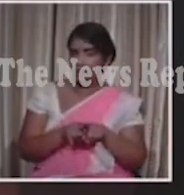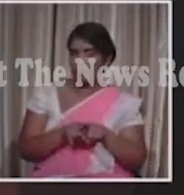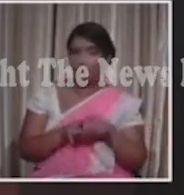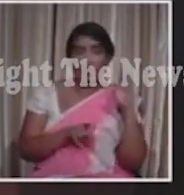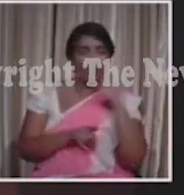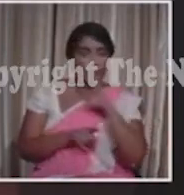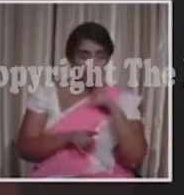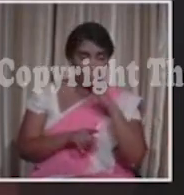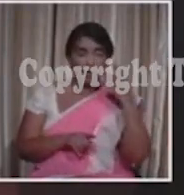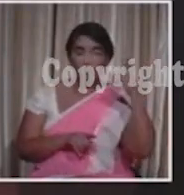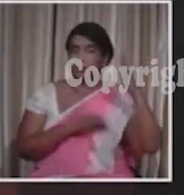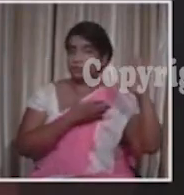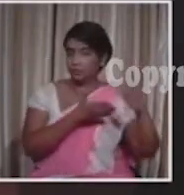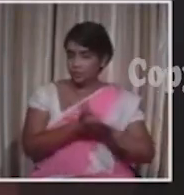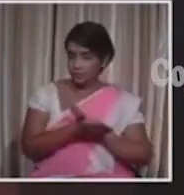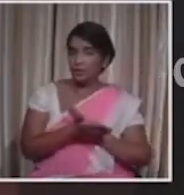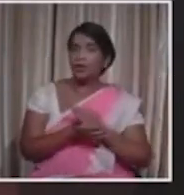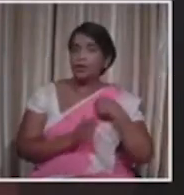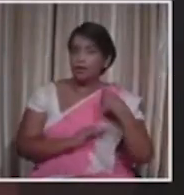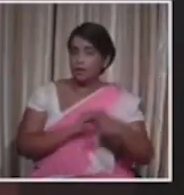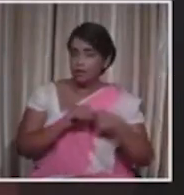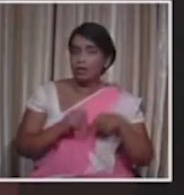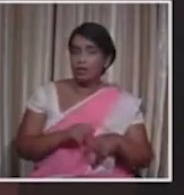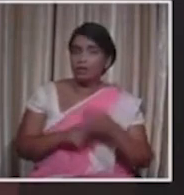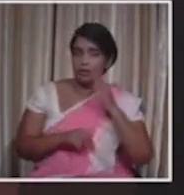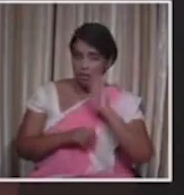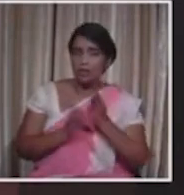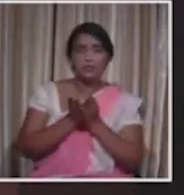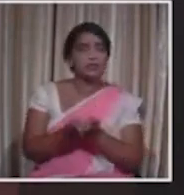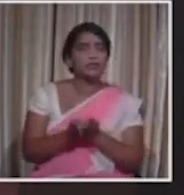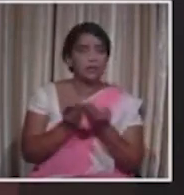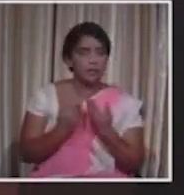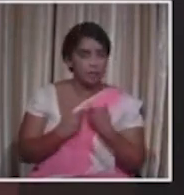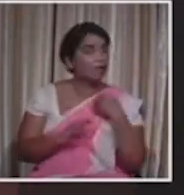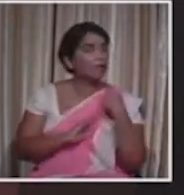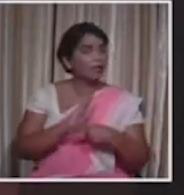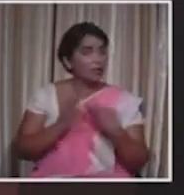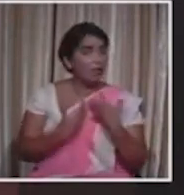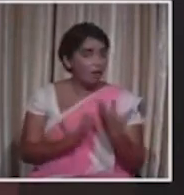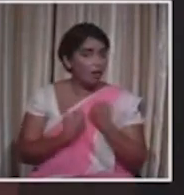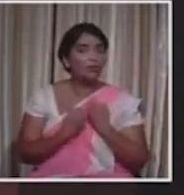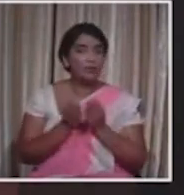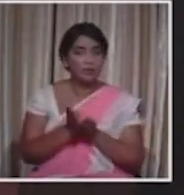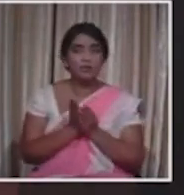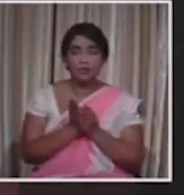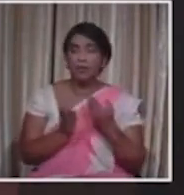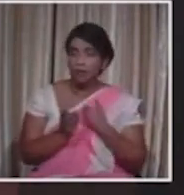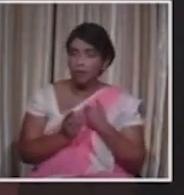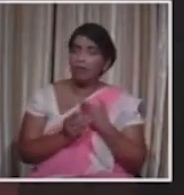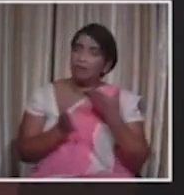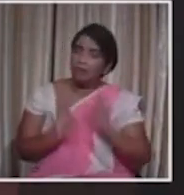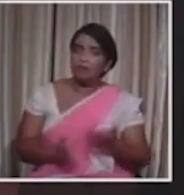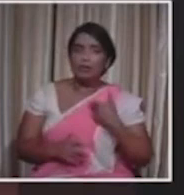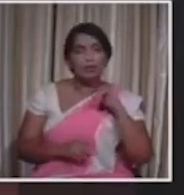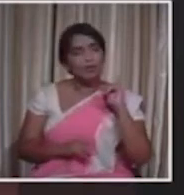සුලං බලශක්තිය හරහා අපේ රටට මේ තියෙන එක ස්වභාවික සම්පතක්. ඒක අපේ රටටයි ති සම්පතක්. නමුත් අපිටම සිද්ධ වෙනවා